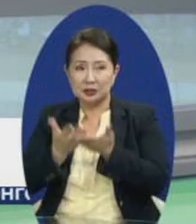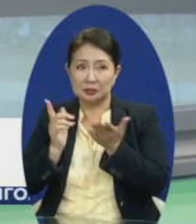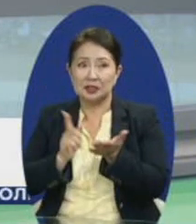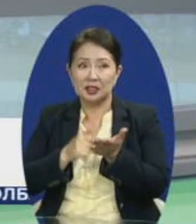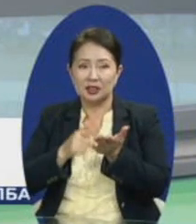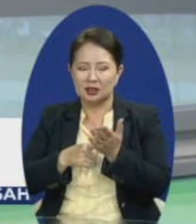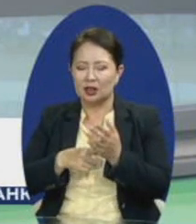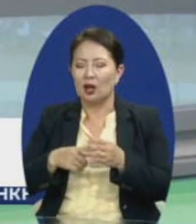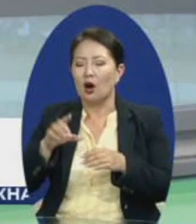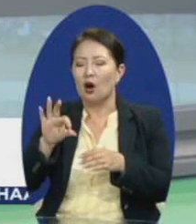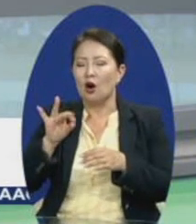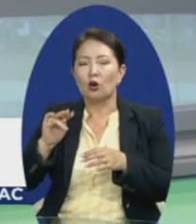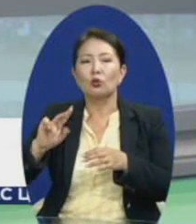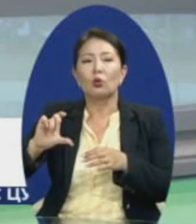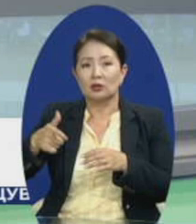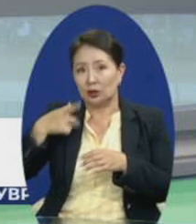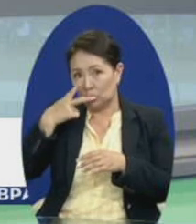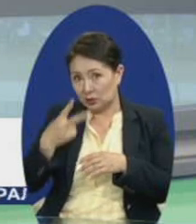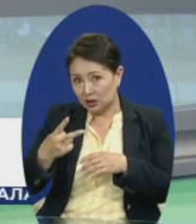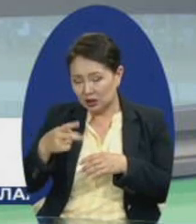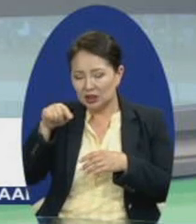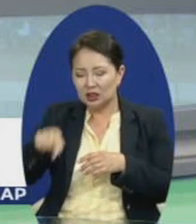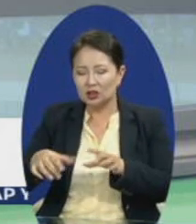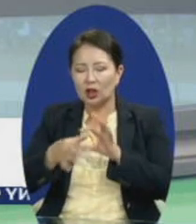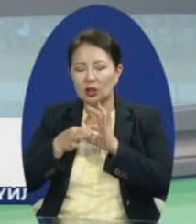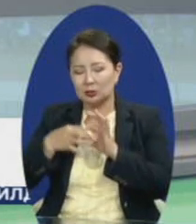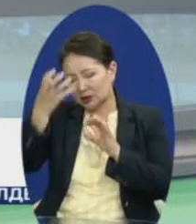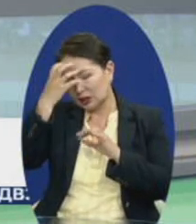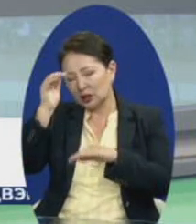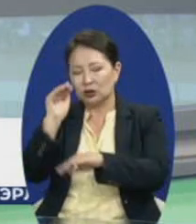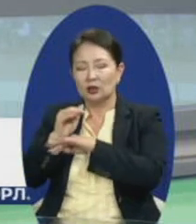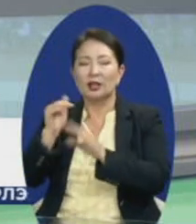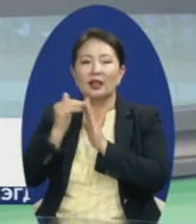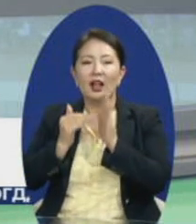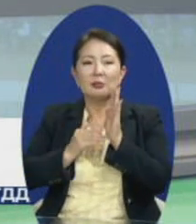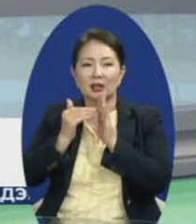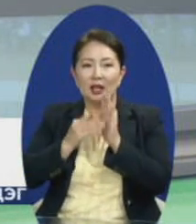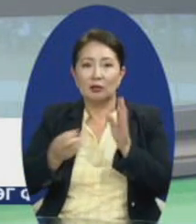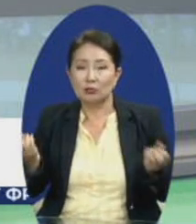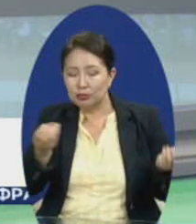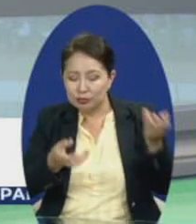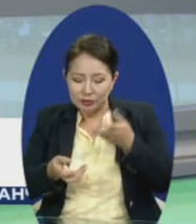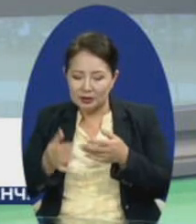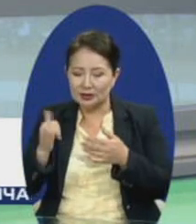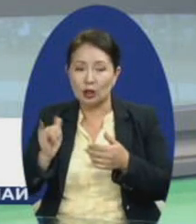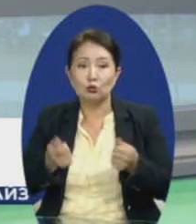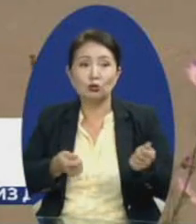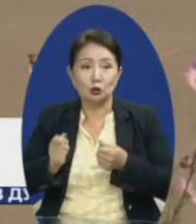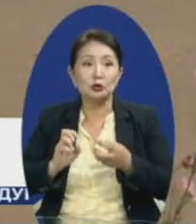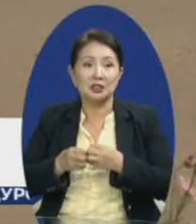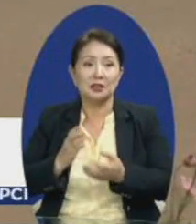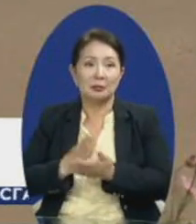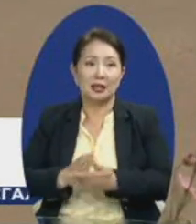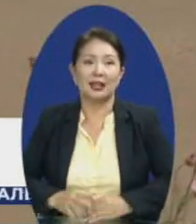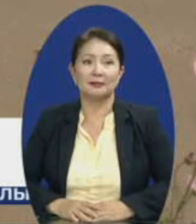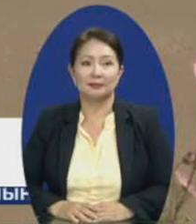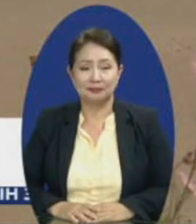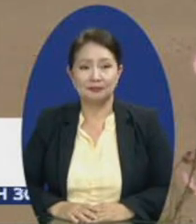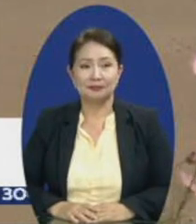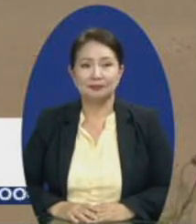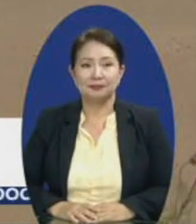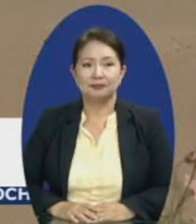нутгийнхан үзэж байна. Тухайн чиглэлээр засгийн газрын төлөөллөлүүд тайлбар өгч зарим талын зохицуулалтуудыг хийсэн байна.